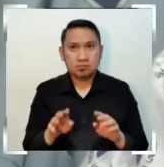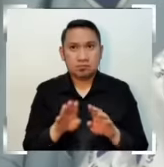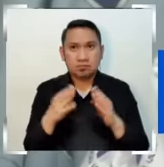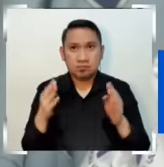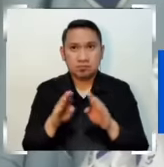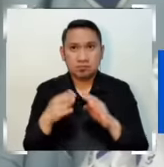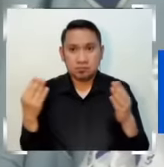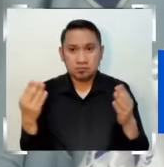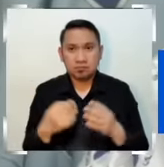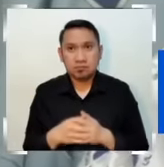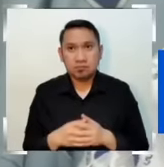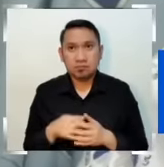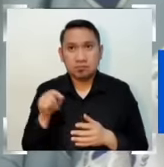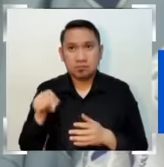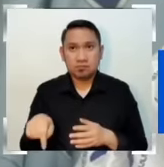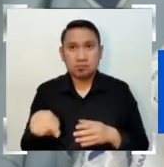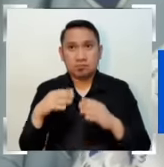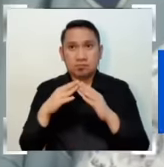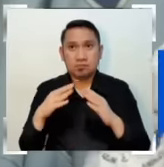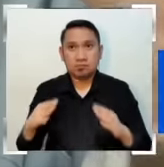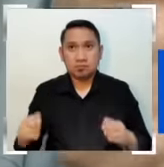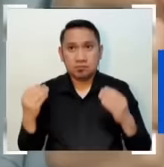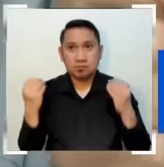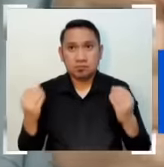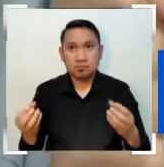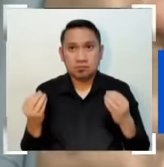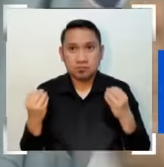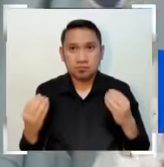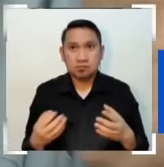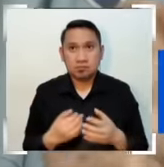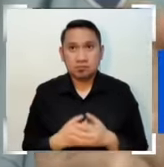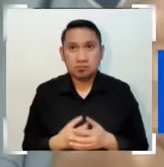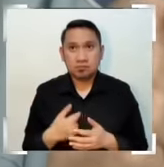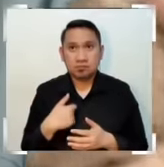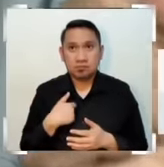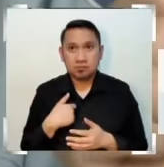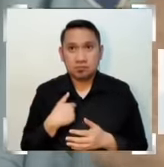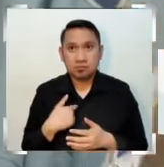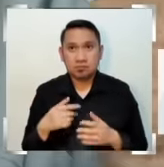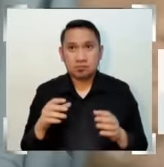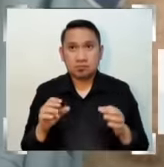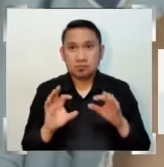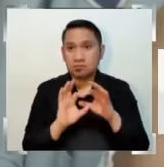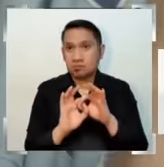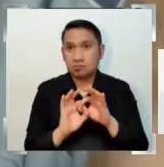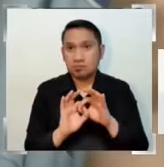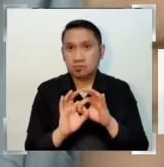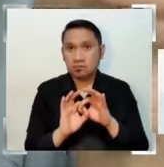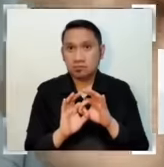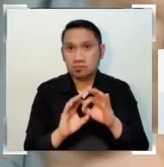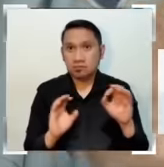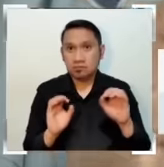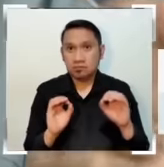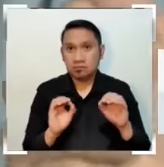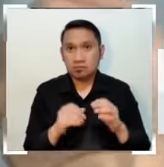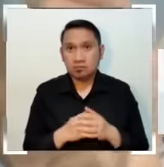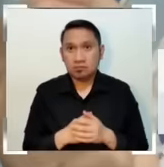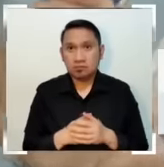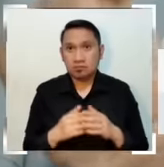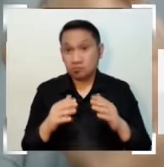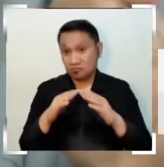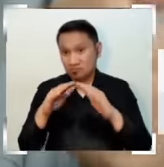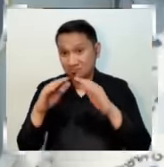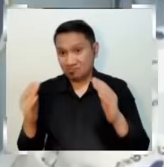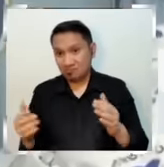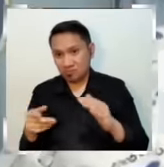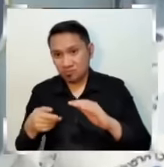bahay namin eh. Ang dami nila eh. Ako lang nagawak nung walang laki yung mamad, yung shelter. Mamad is shelter. Walang